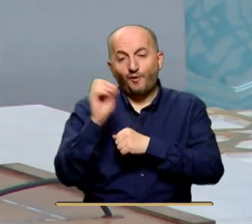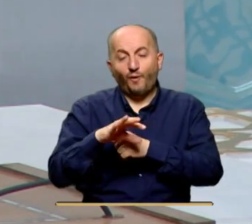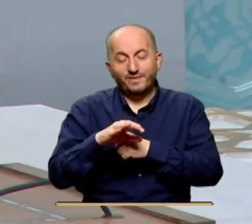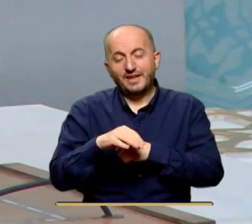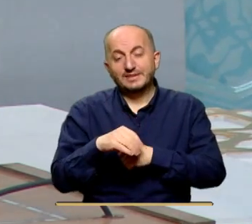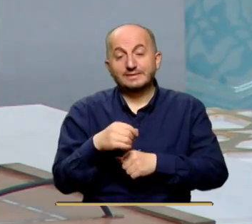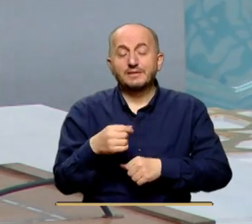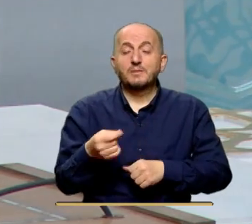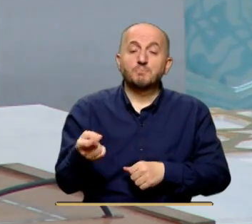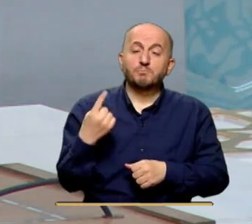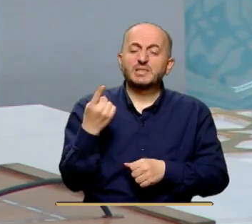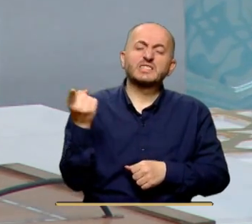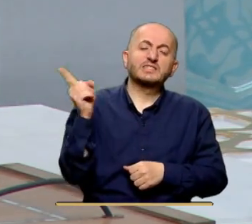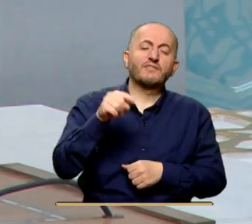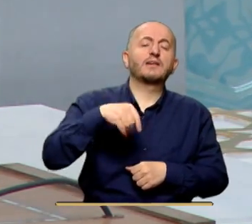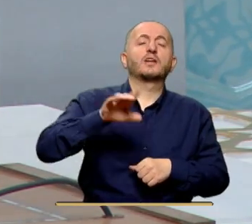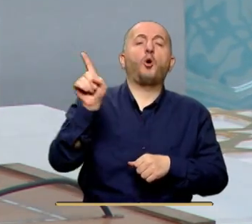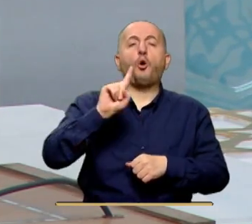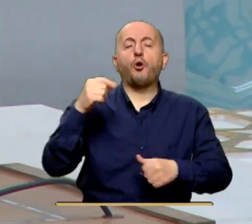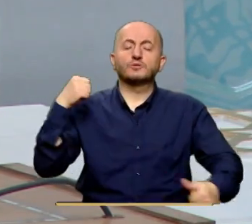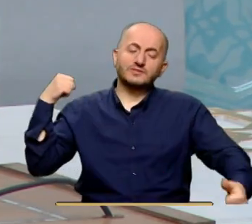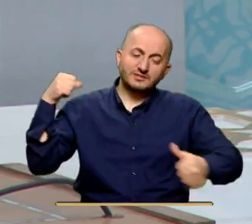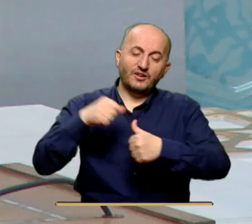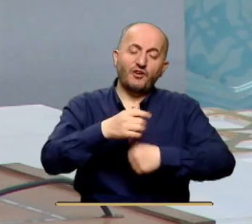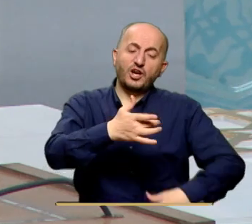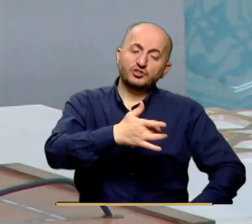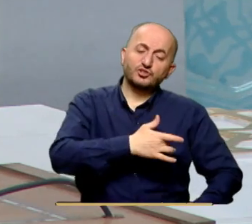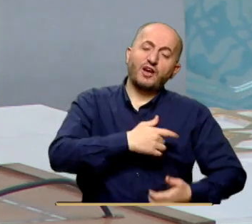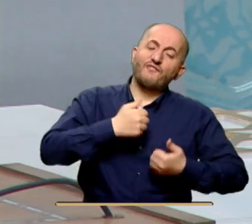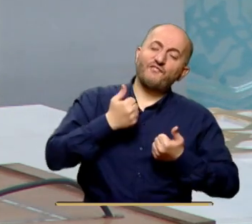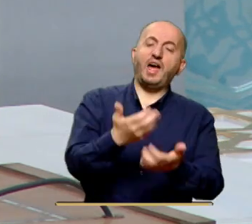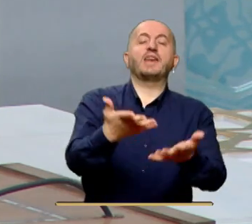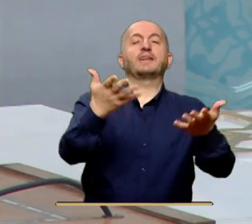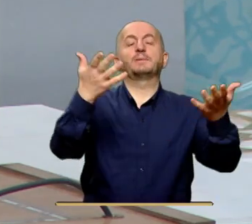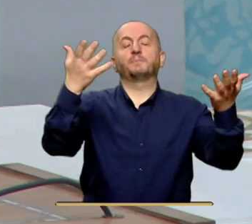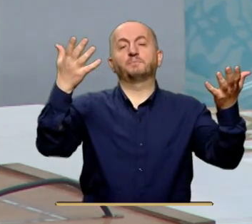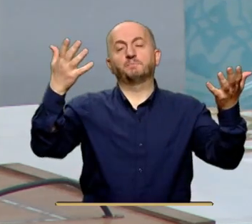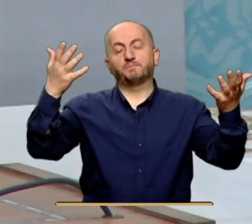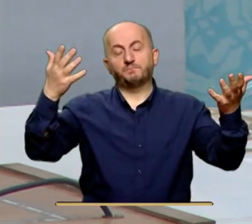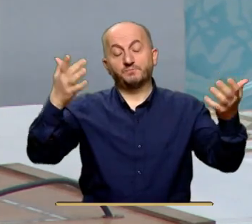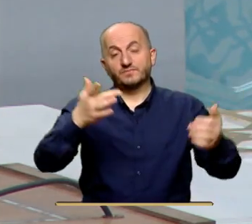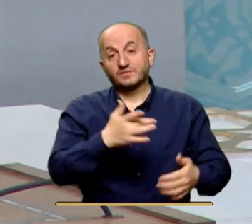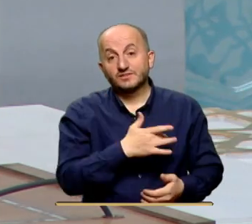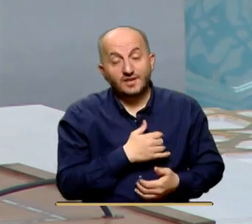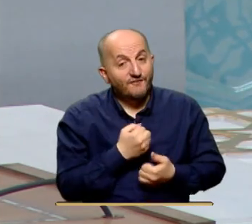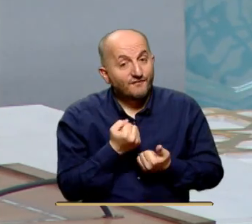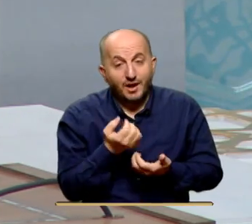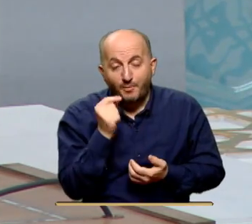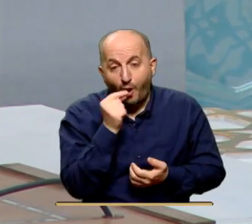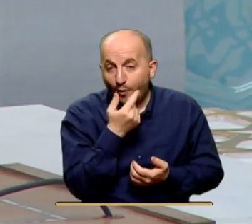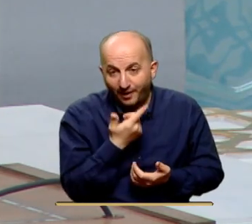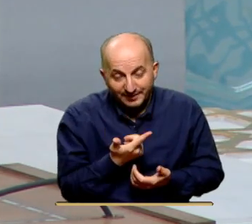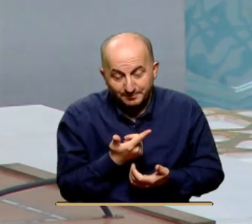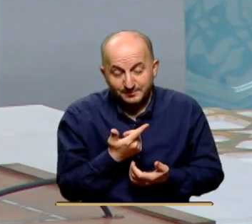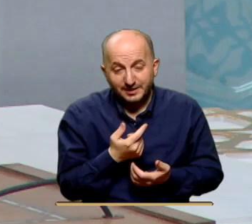Bir sefer değil, 10 defa can vereyim. Değerli kardeşlerim, can vermek kolay mı?